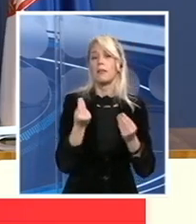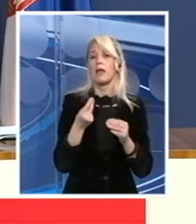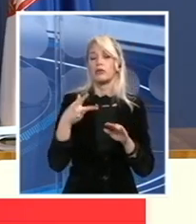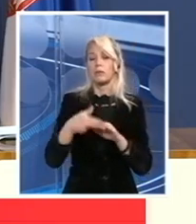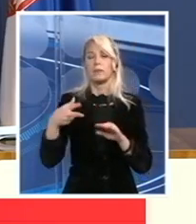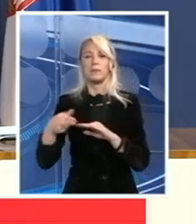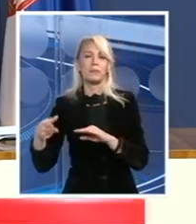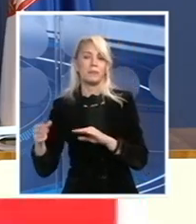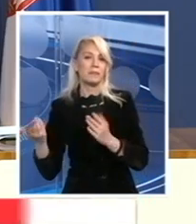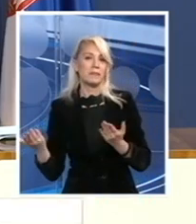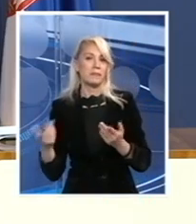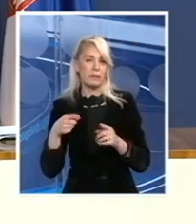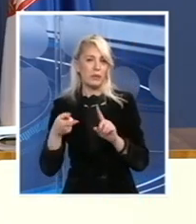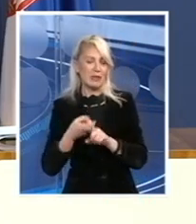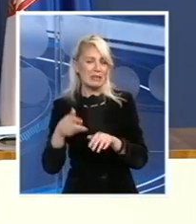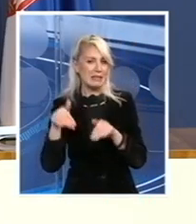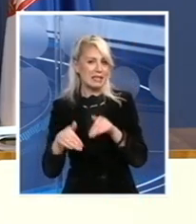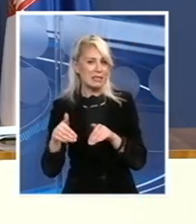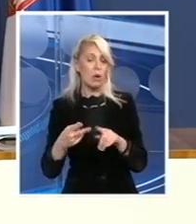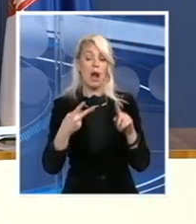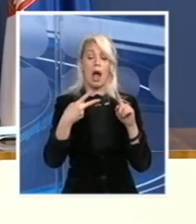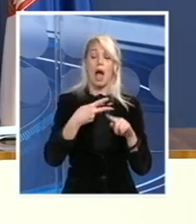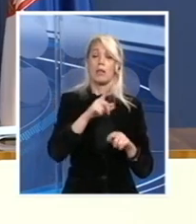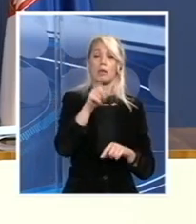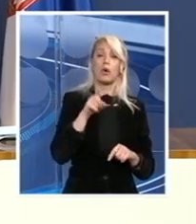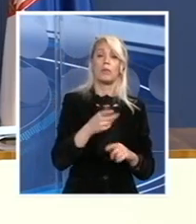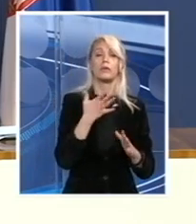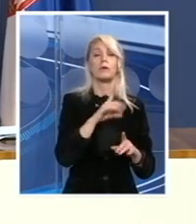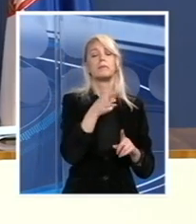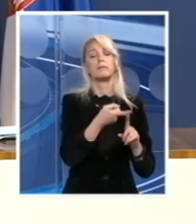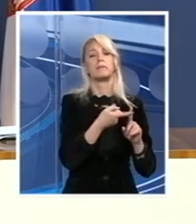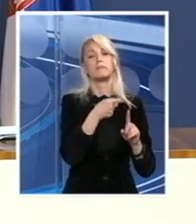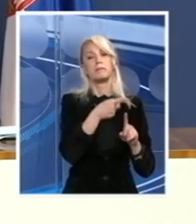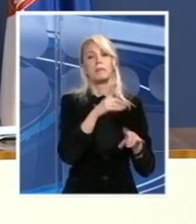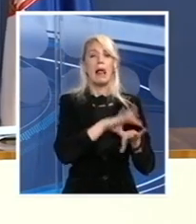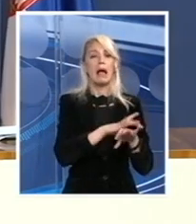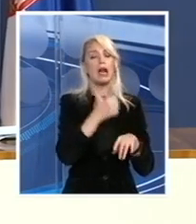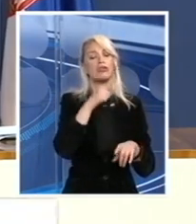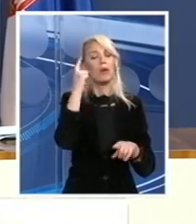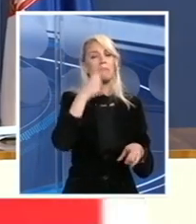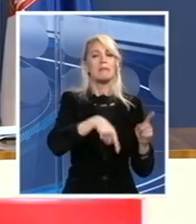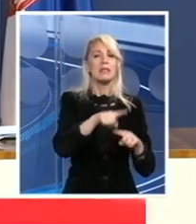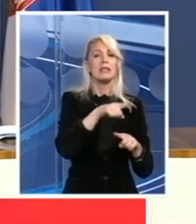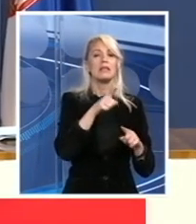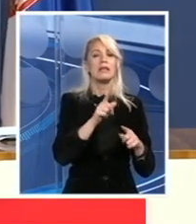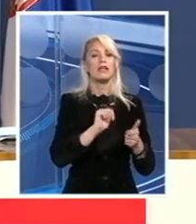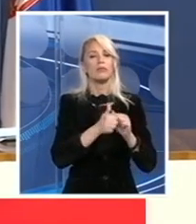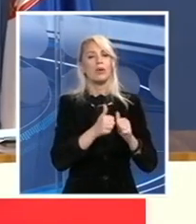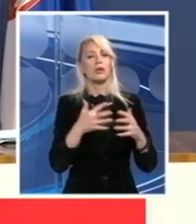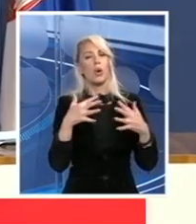Pod jedan. I drugo pitanje, kakav je stav struke o sportskim događajima sa ili bez publike, da li